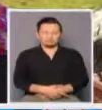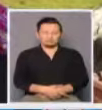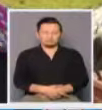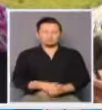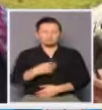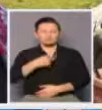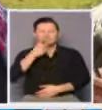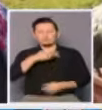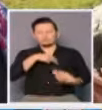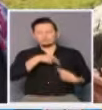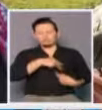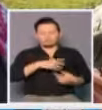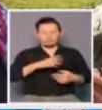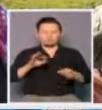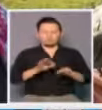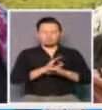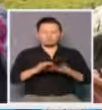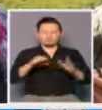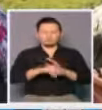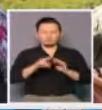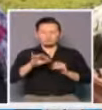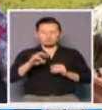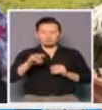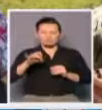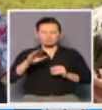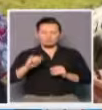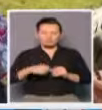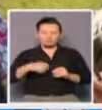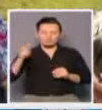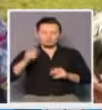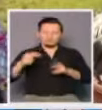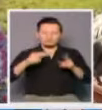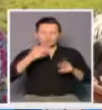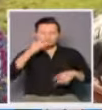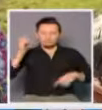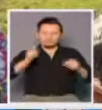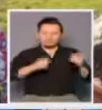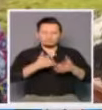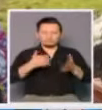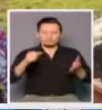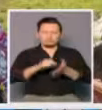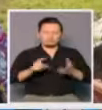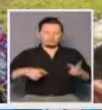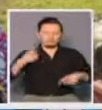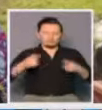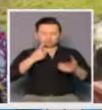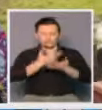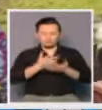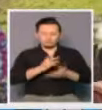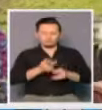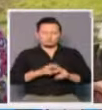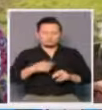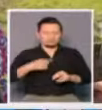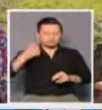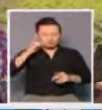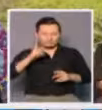Я много лет трудилась в Академии музыки имени Дин Нурпиисовой, куда приезжали многие корифеи и показывали свое искусство. Поэтому я